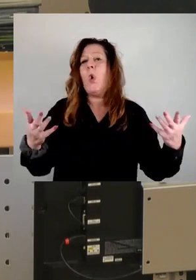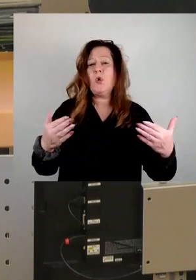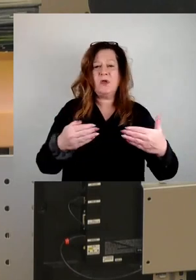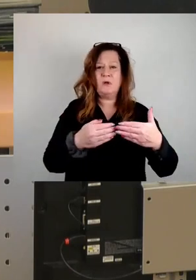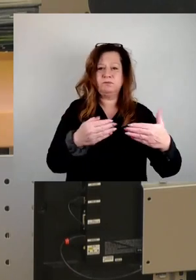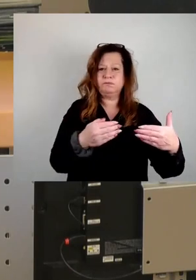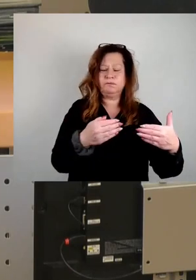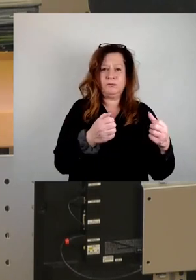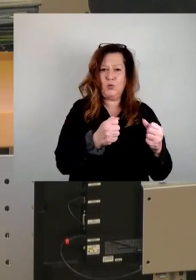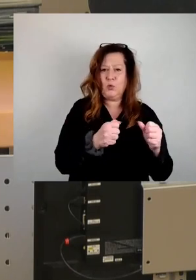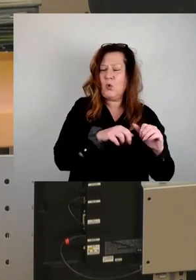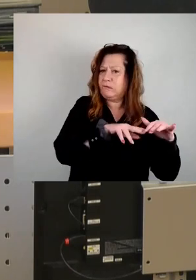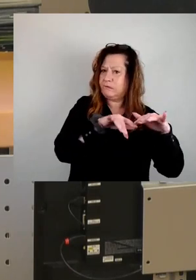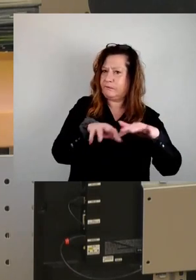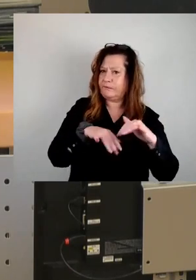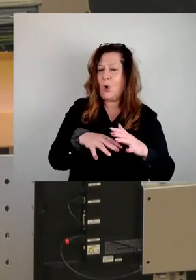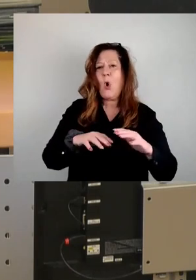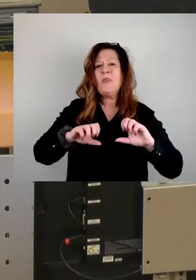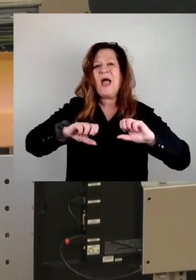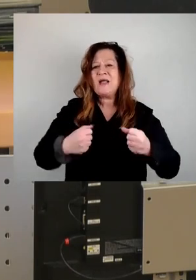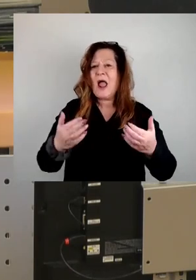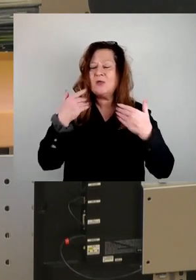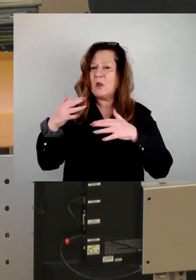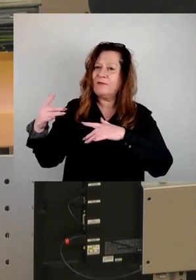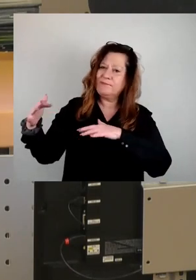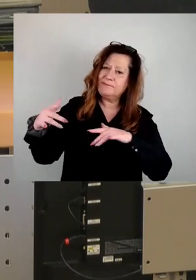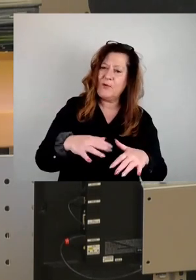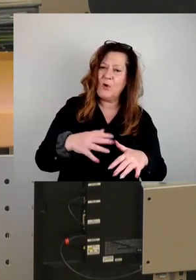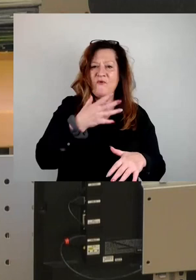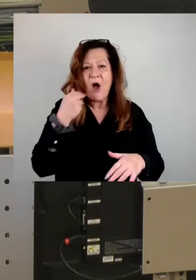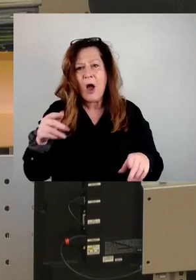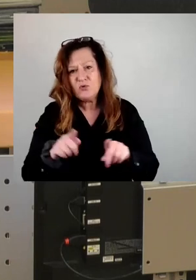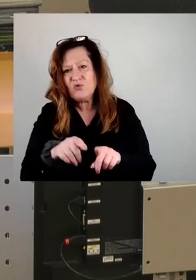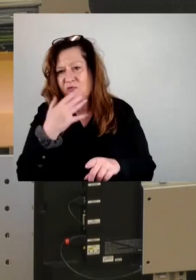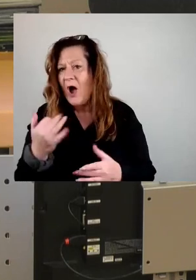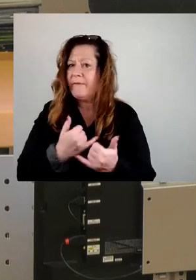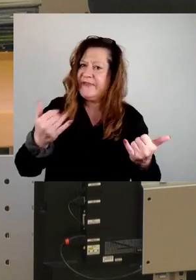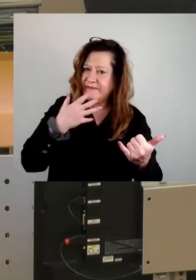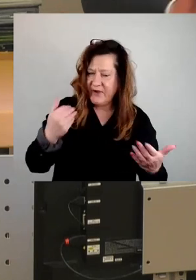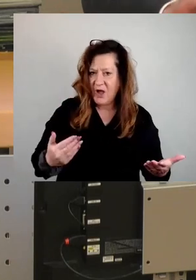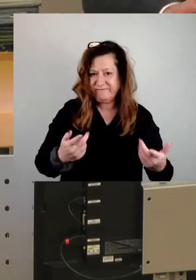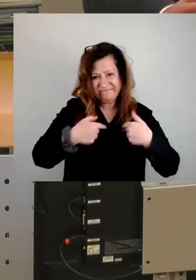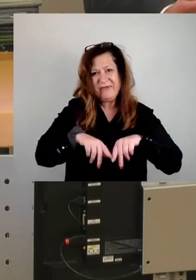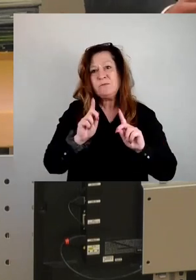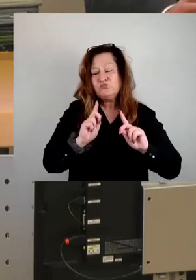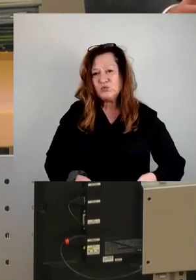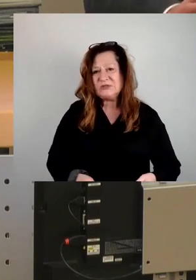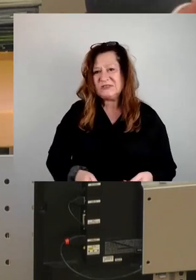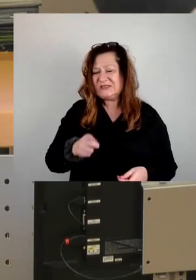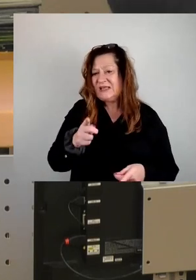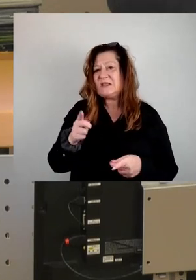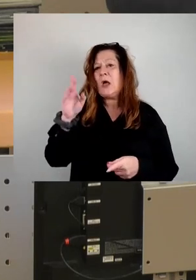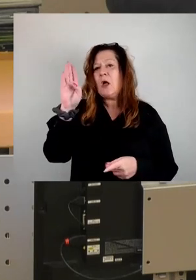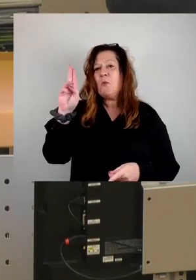es eine Kaltluftleitbahn oder ist es zu warm und wie warm ist es denn? Und wir sollten wirklich diese Bundesgartenschau dazu